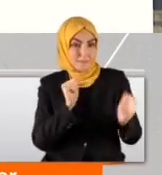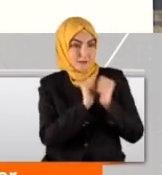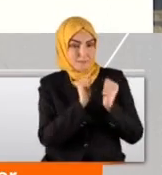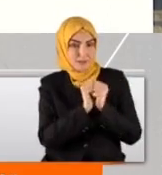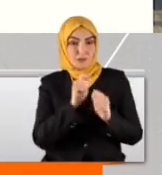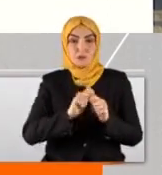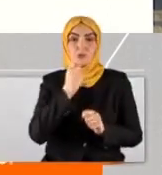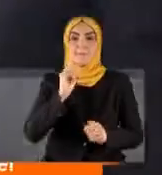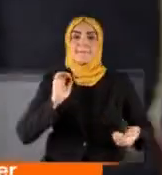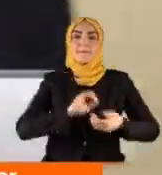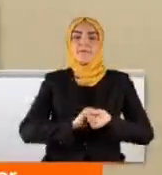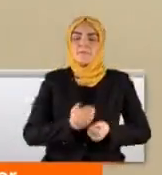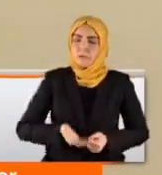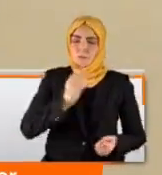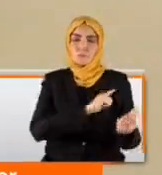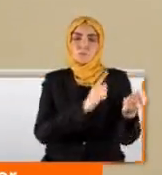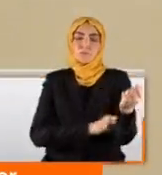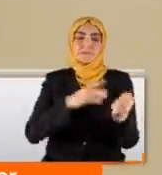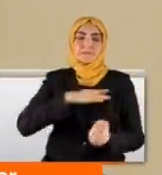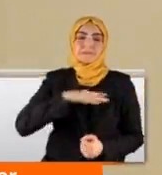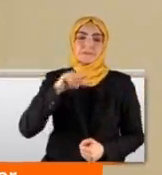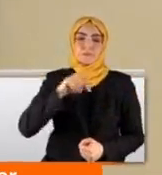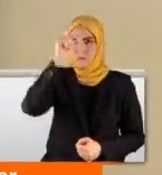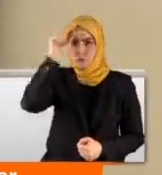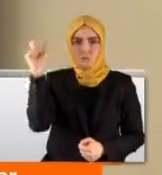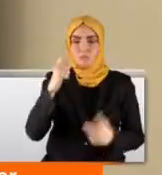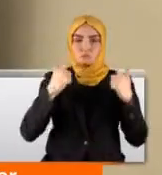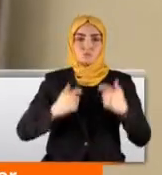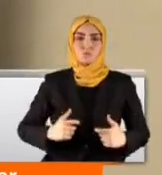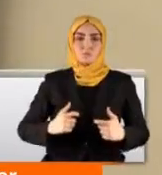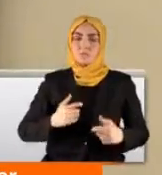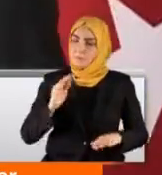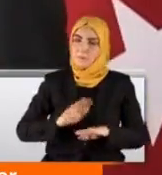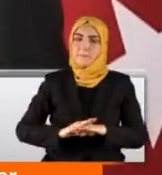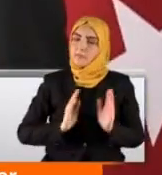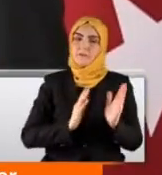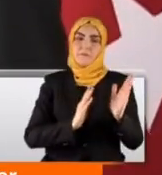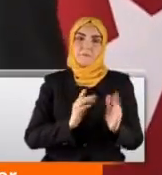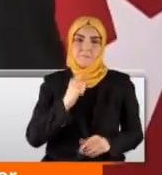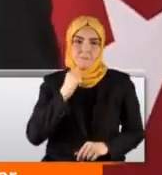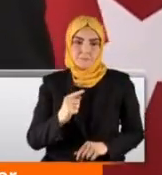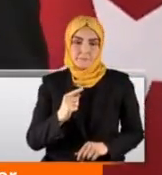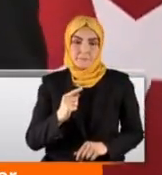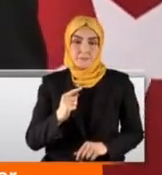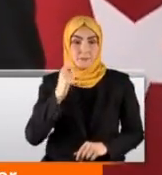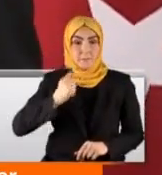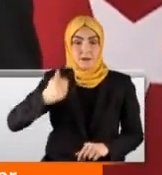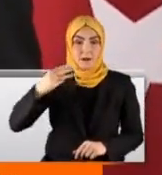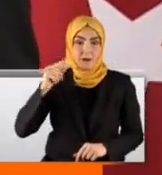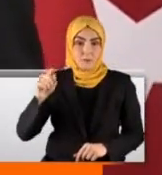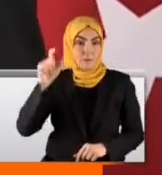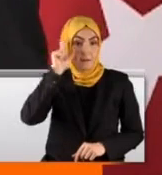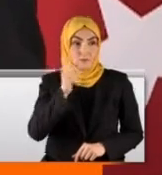da güçlendirmek istiyoruz. Türkiye üzerine düşeni yapmayı sürdürecektir. Erdoğan Biden yönetimine